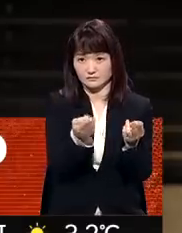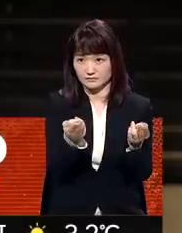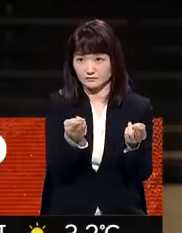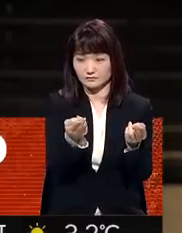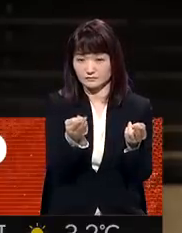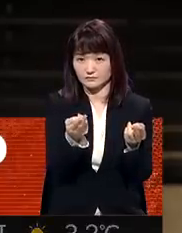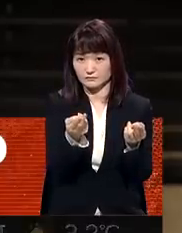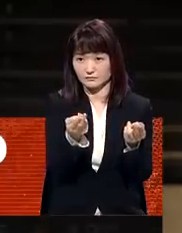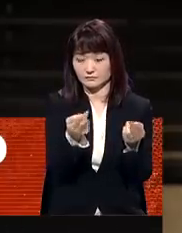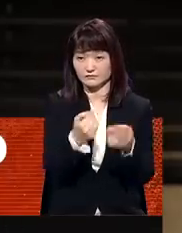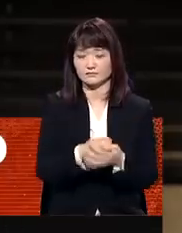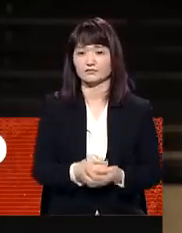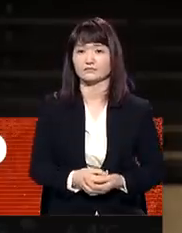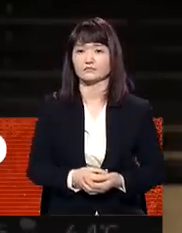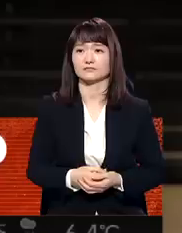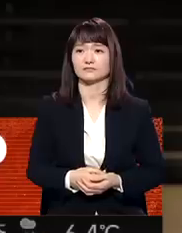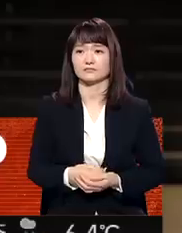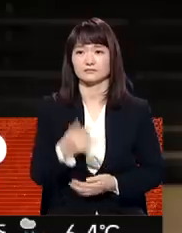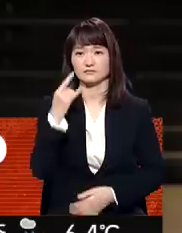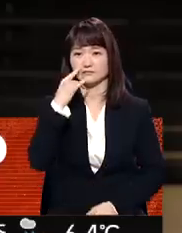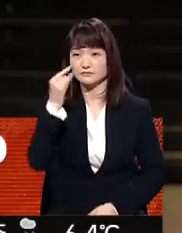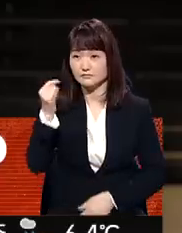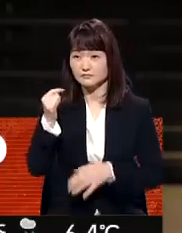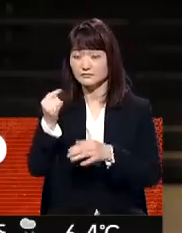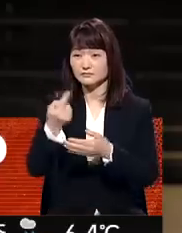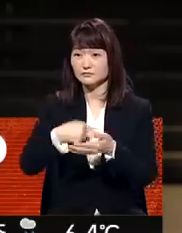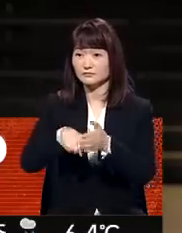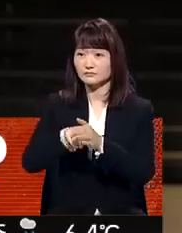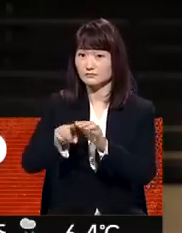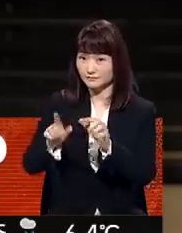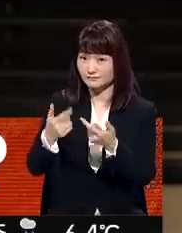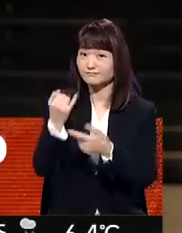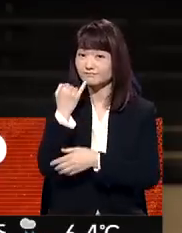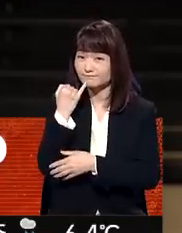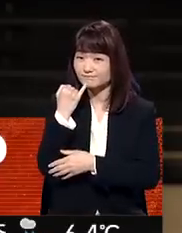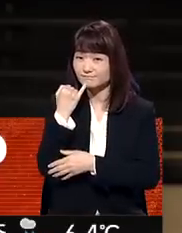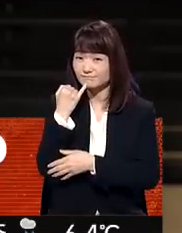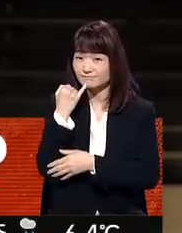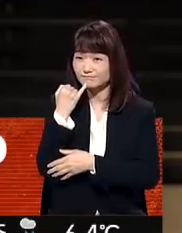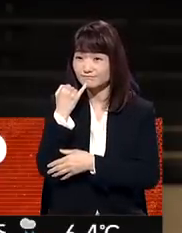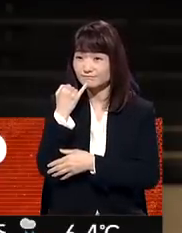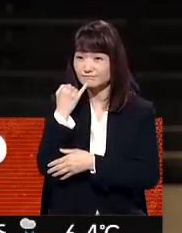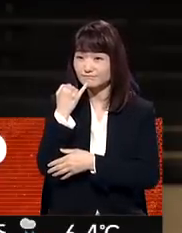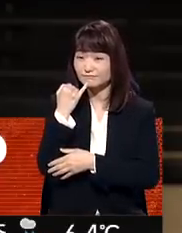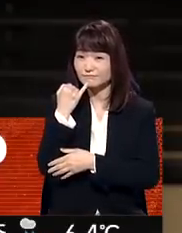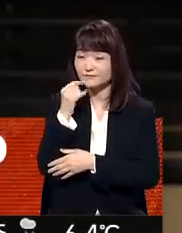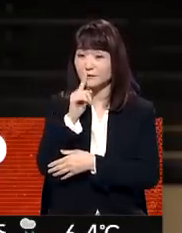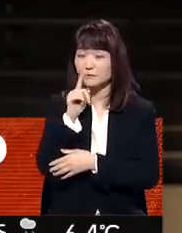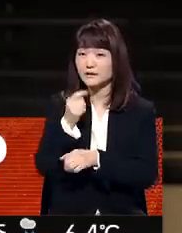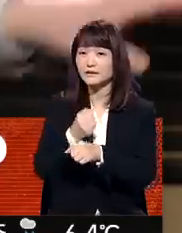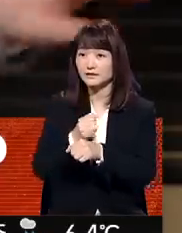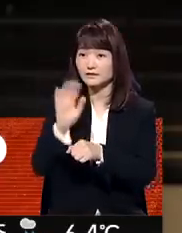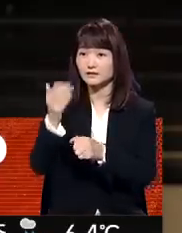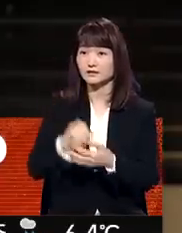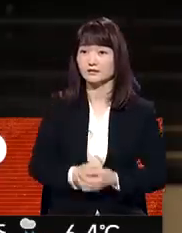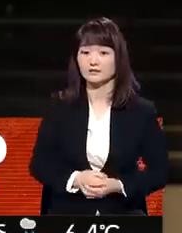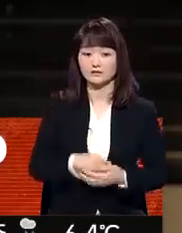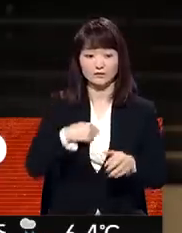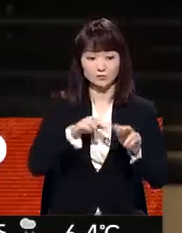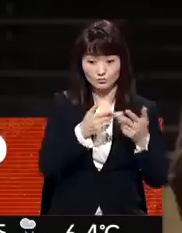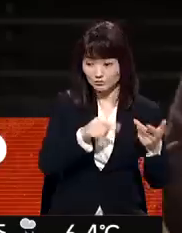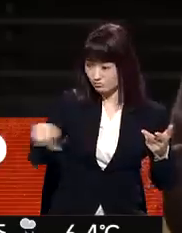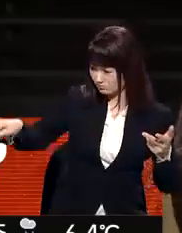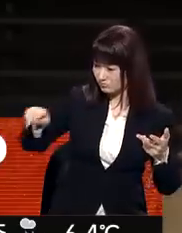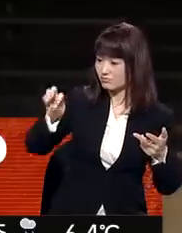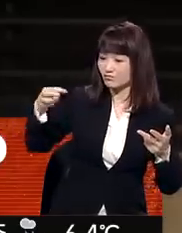아이들 아니더라도 어머님 위해서 아니다 괜찮다 말을 잘게 이렇게 만들어야지 본인들이 마루로가 있어 그만